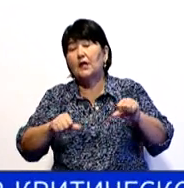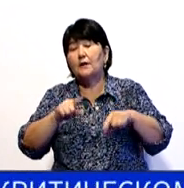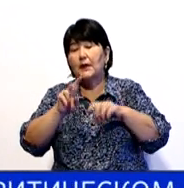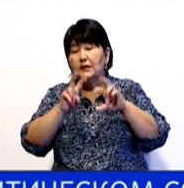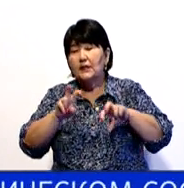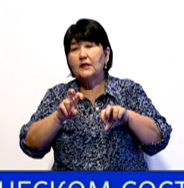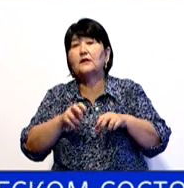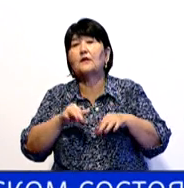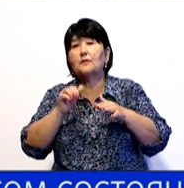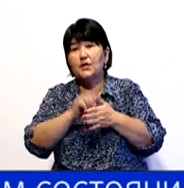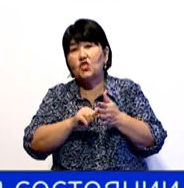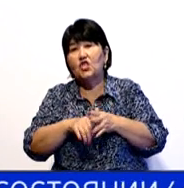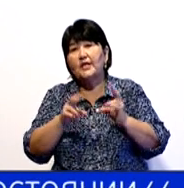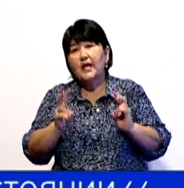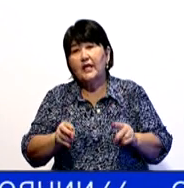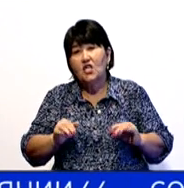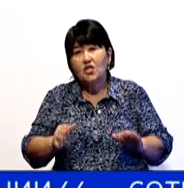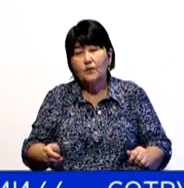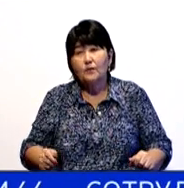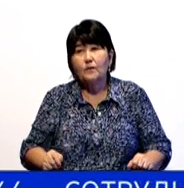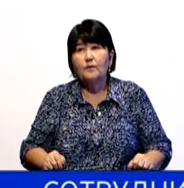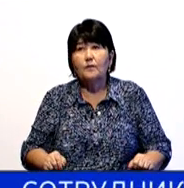причин трагедии.